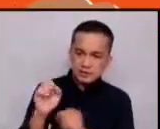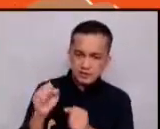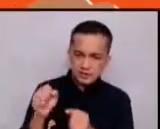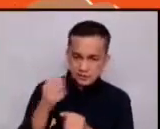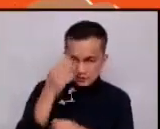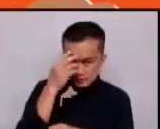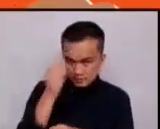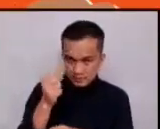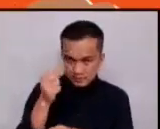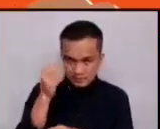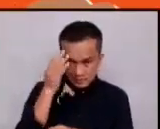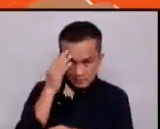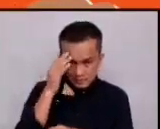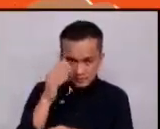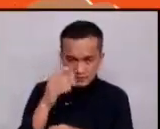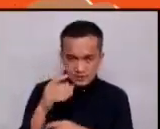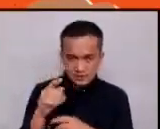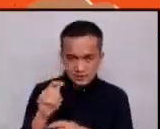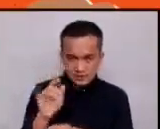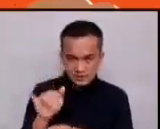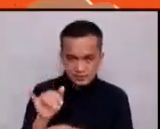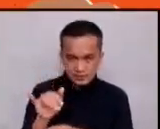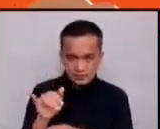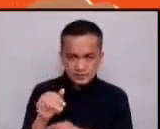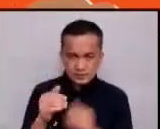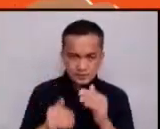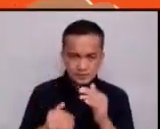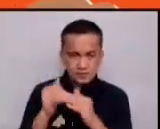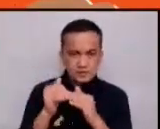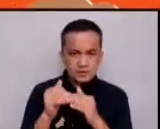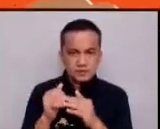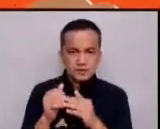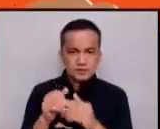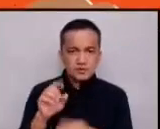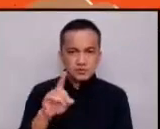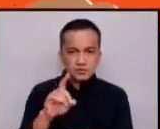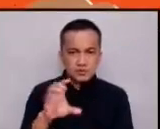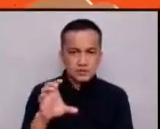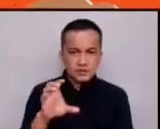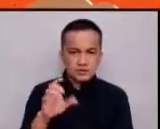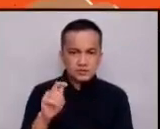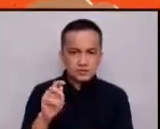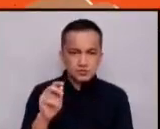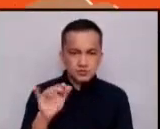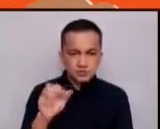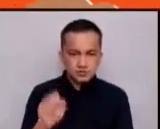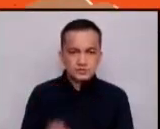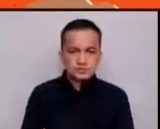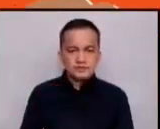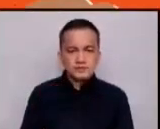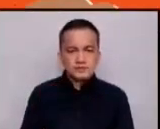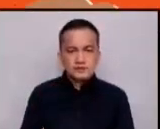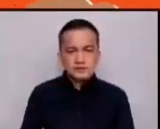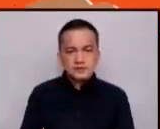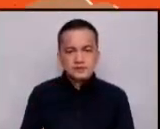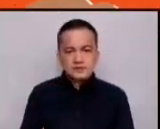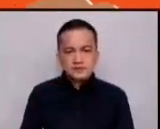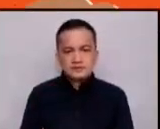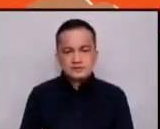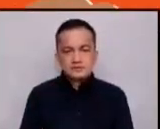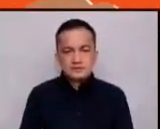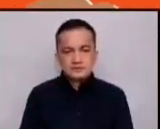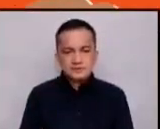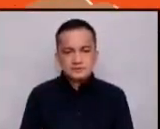kanyang mga laruan na umabot na halos ng lagpas 100. O, lagay dito sa mukha, dito.